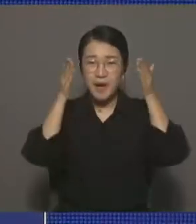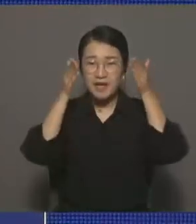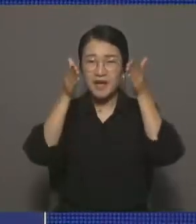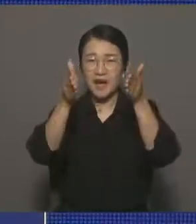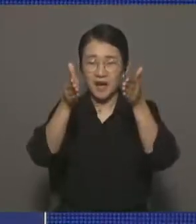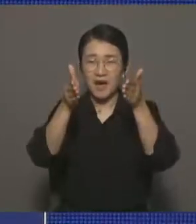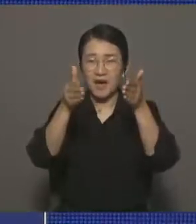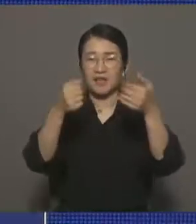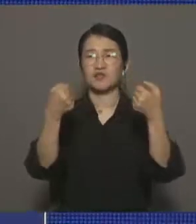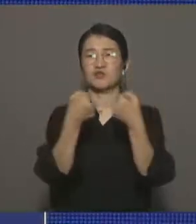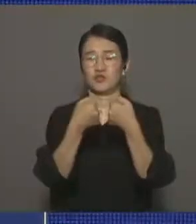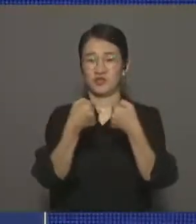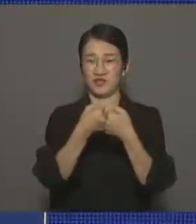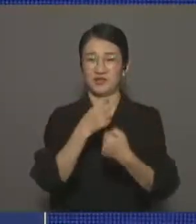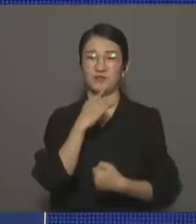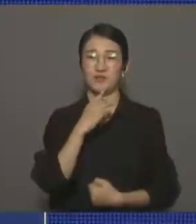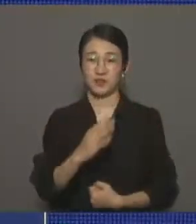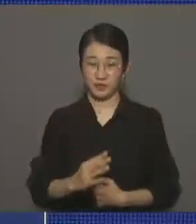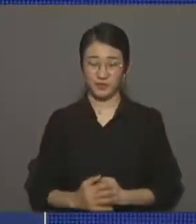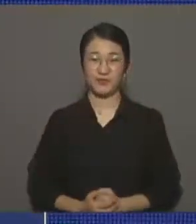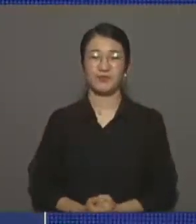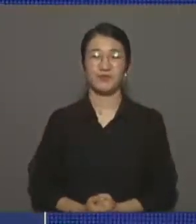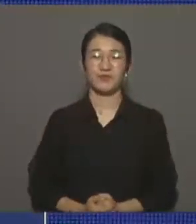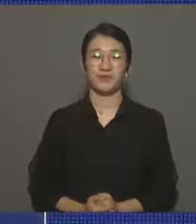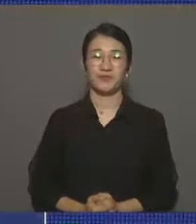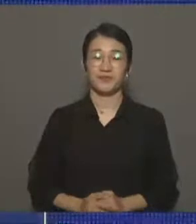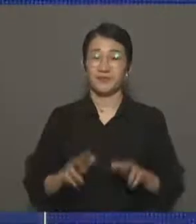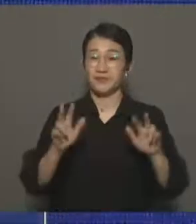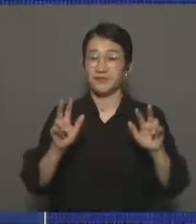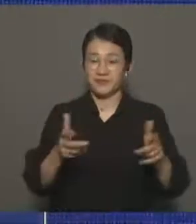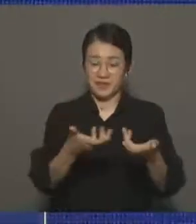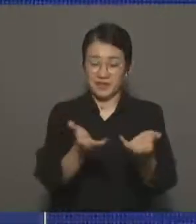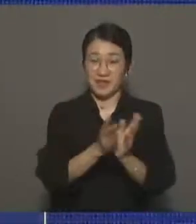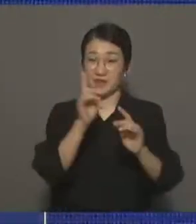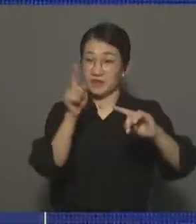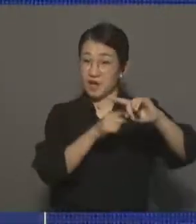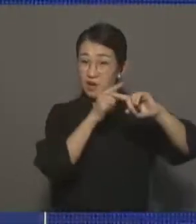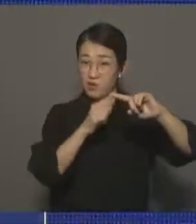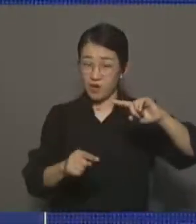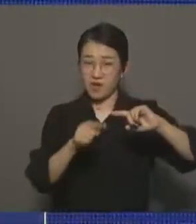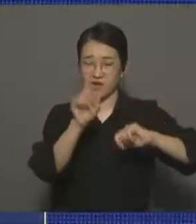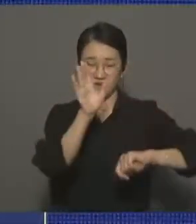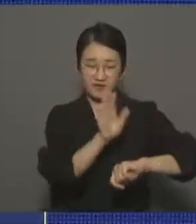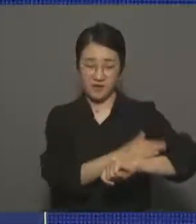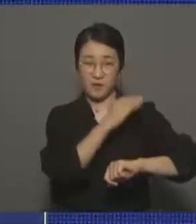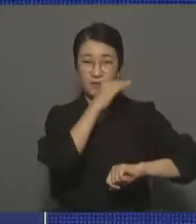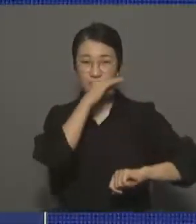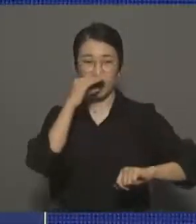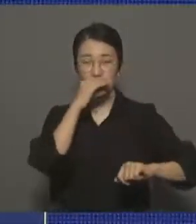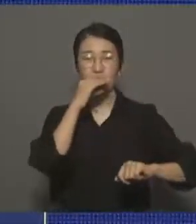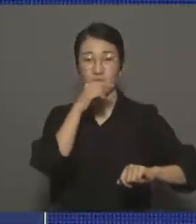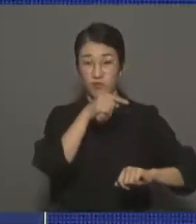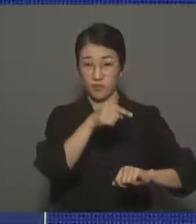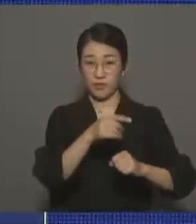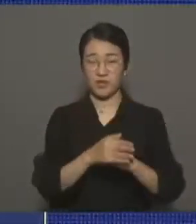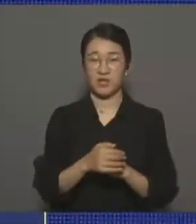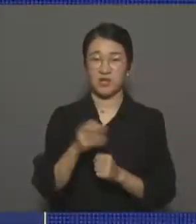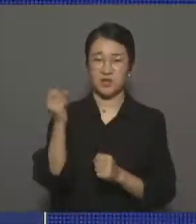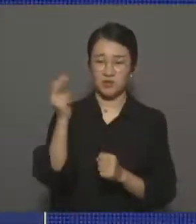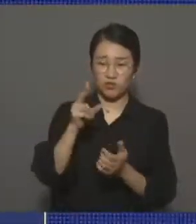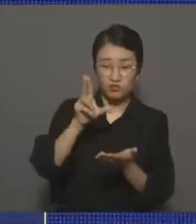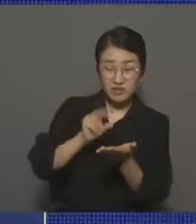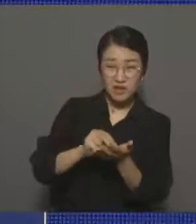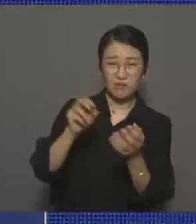투쟁 중이라고 말씀드립니다. 전당대회는 아시는 것처럼 당의 잘못은 바로잡고 당의 미래를 두고 뜨겁게 논쟁하는